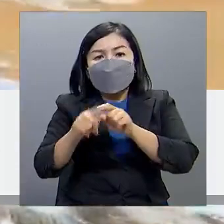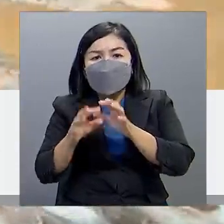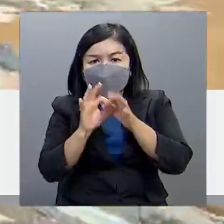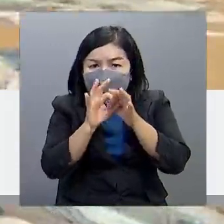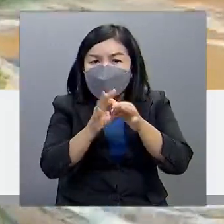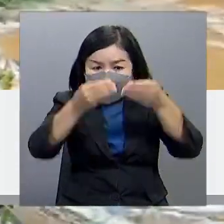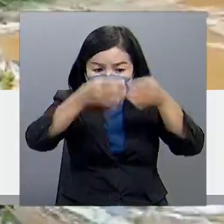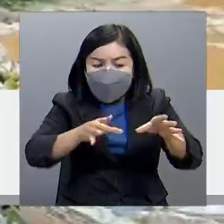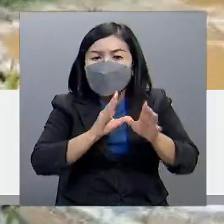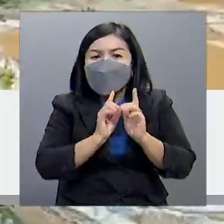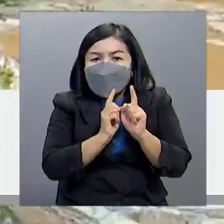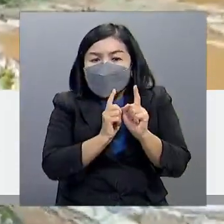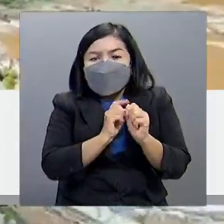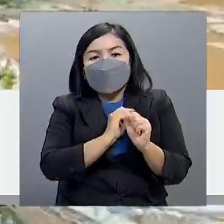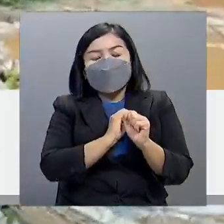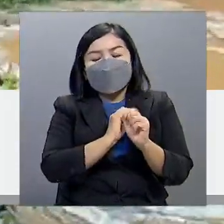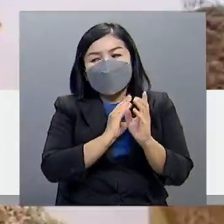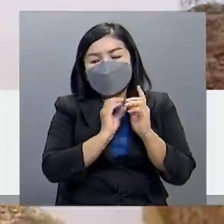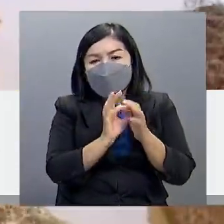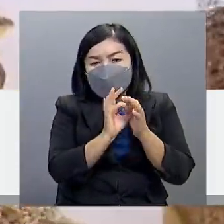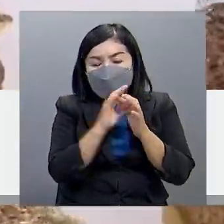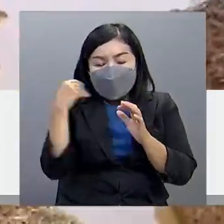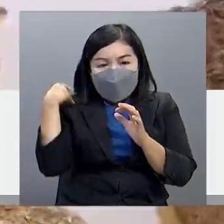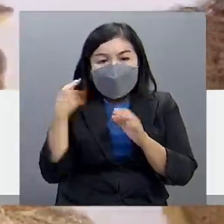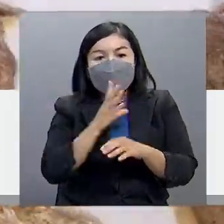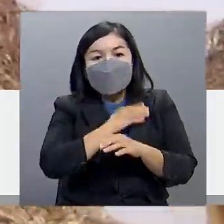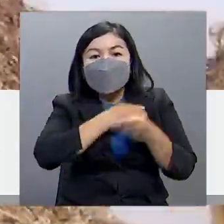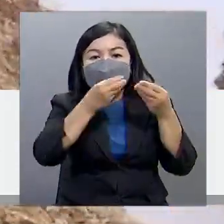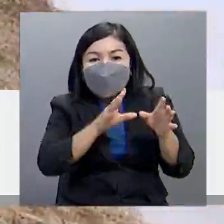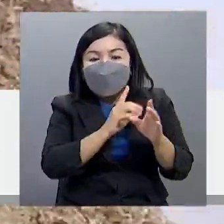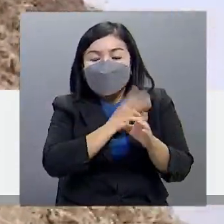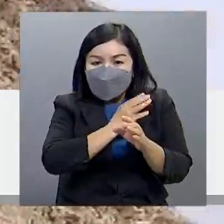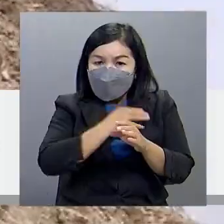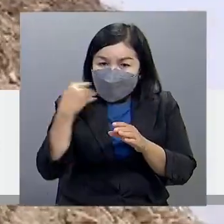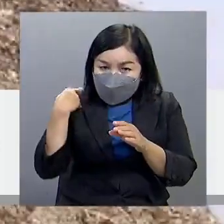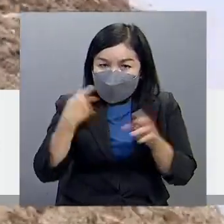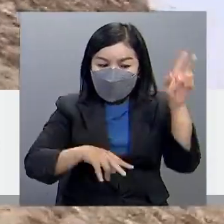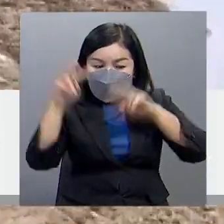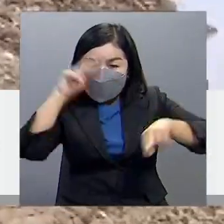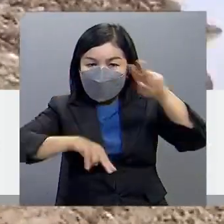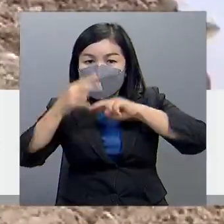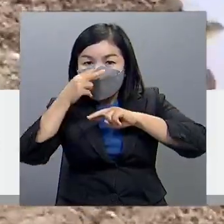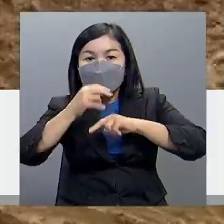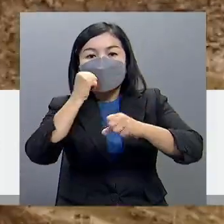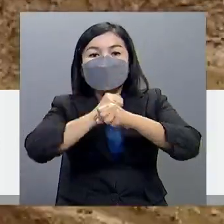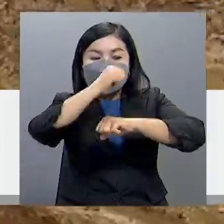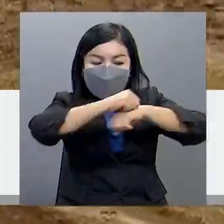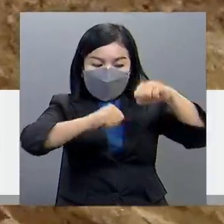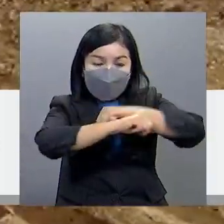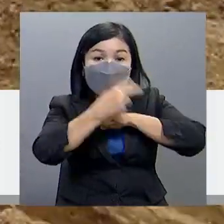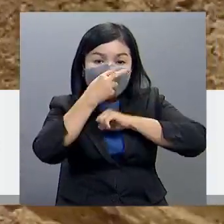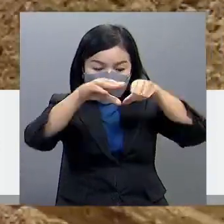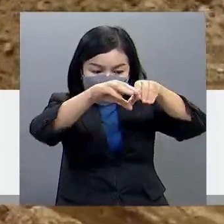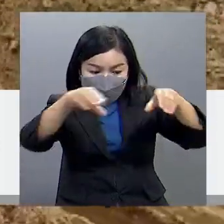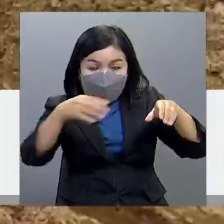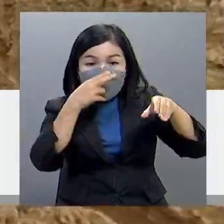เก็บน้ำอาจจะแตกได้นายธนาพงษ์พงษ์วิกรมวัดหัวหน้าฝ่ายก่อสร้างที่ 1สำนักงานก่อสร้างชลประทานขนาดกลางที่ 4จังหวัดแพร่